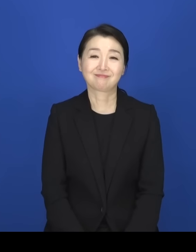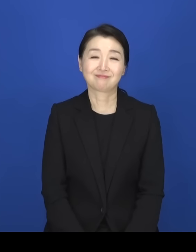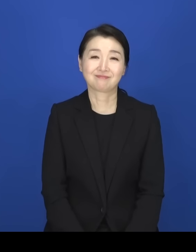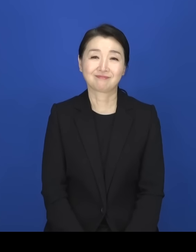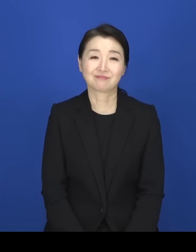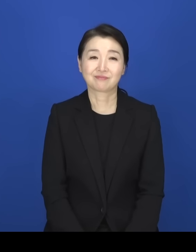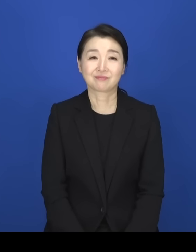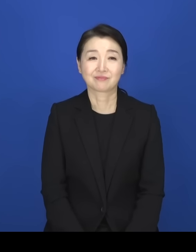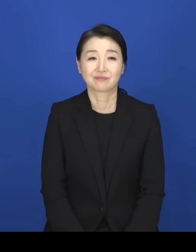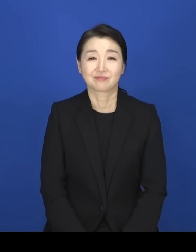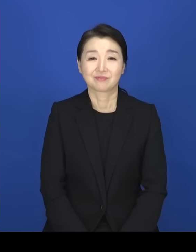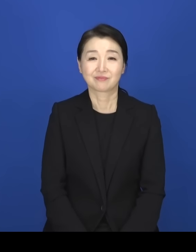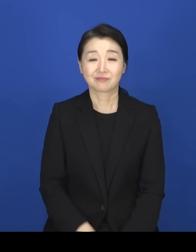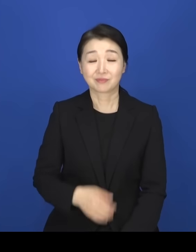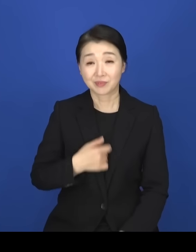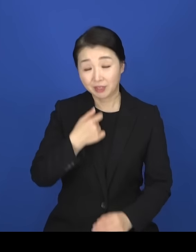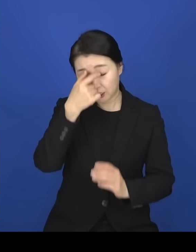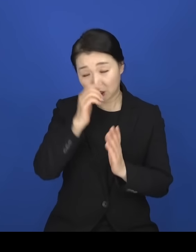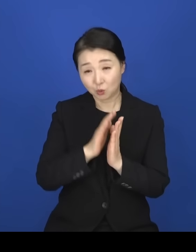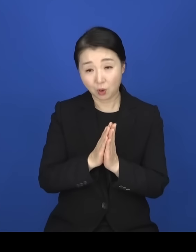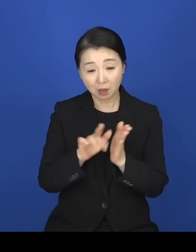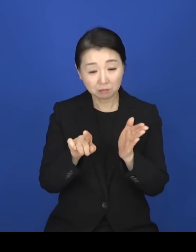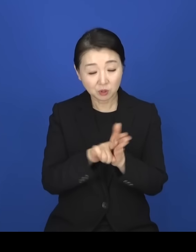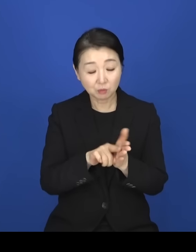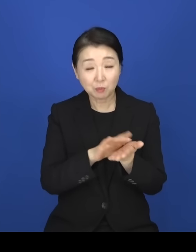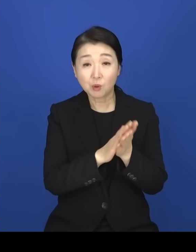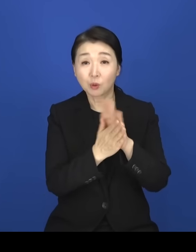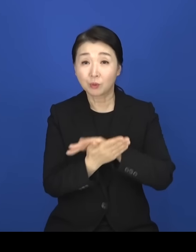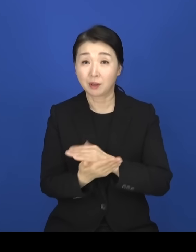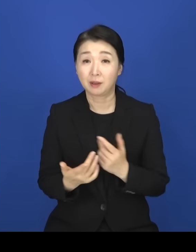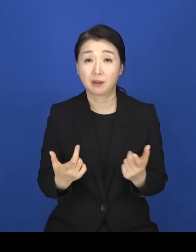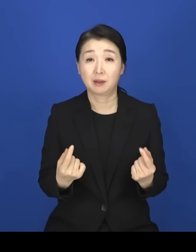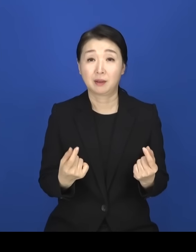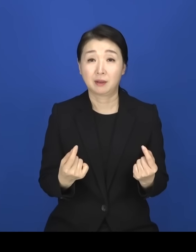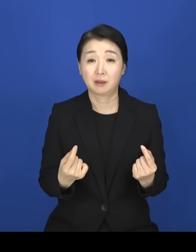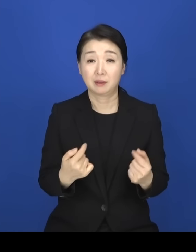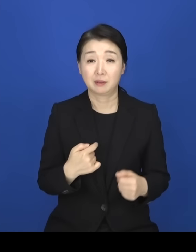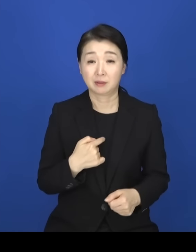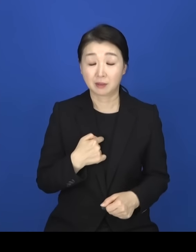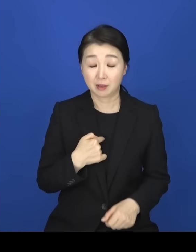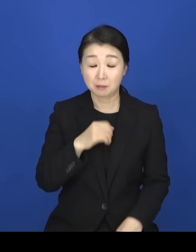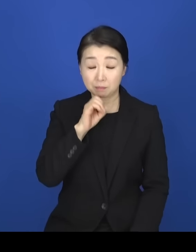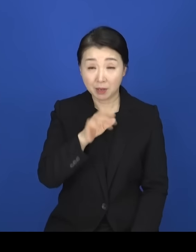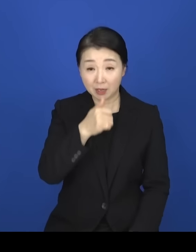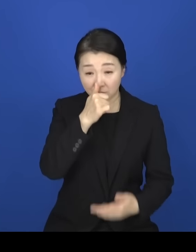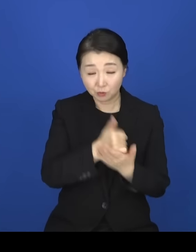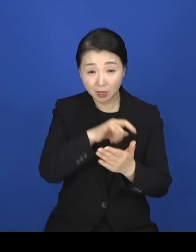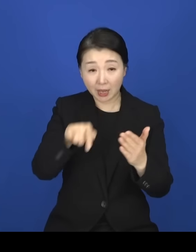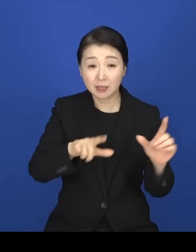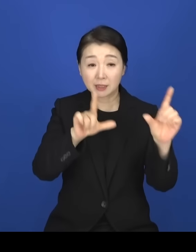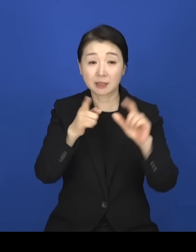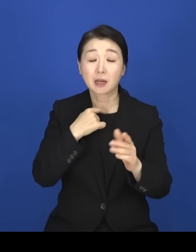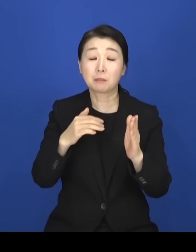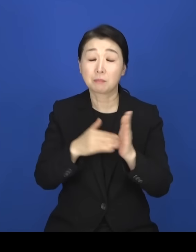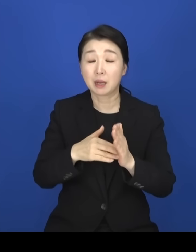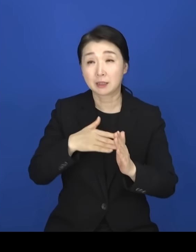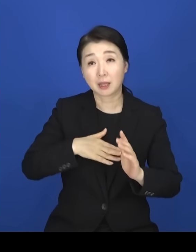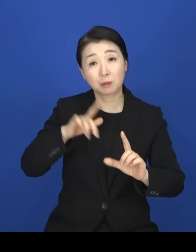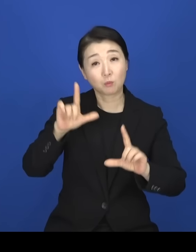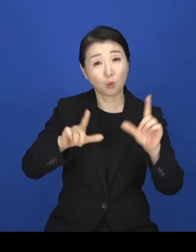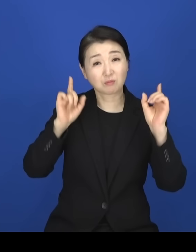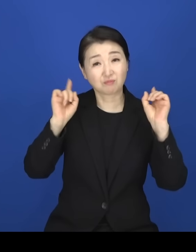그럼 이제 뭐 나의 기도와 신앙은 이렇게 변화가 생기게 되면 네. 내가 흔히 아까 죄 가운데 살았다고 했던 나의 방탕했던